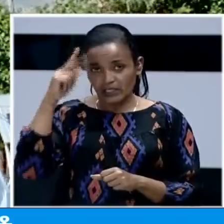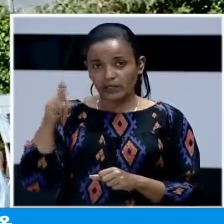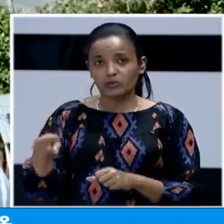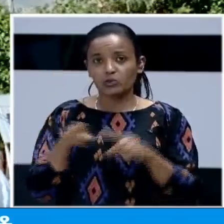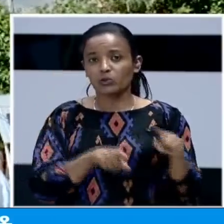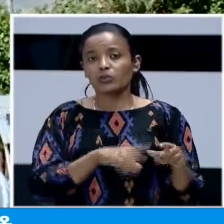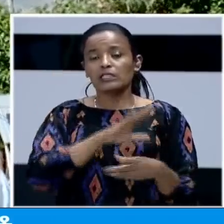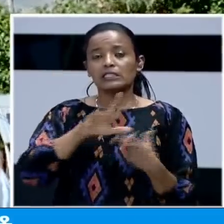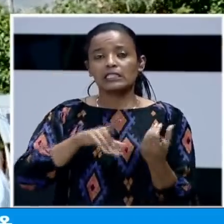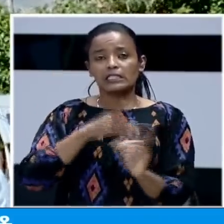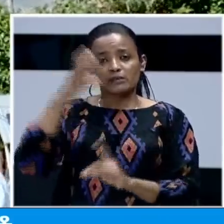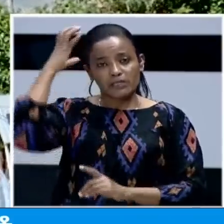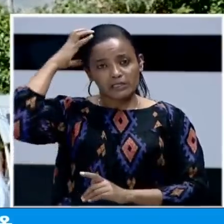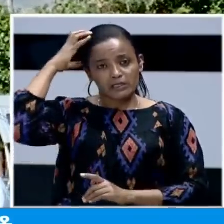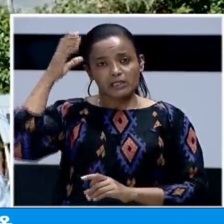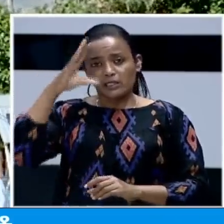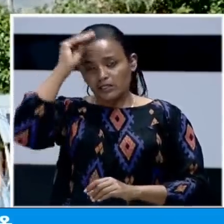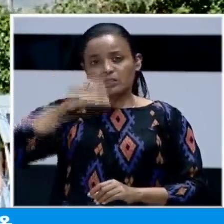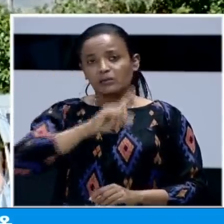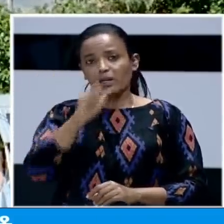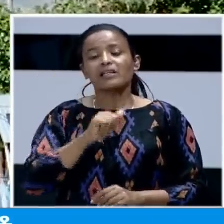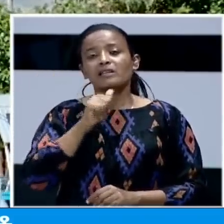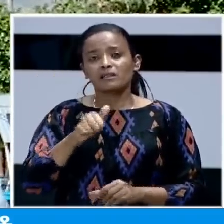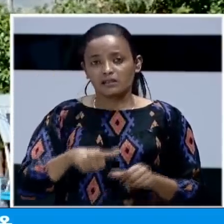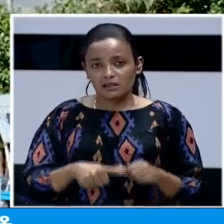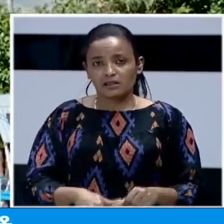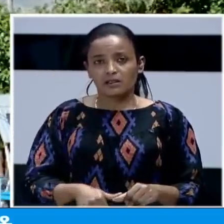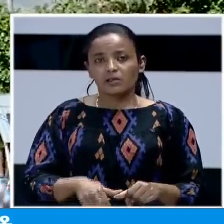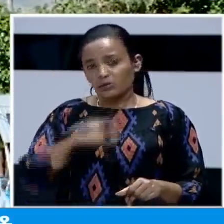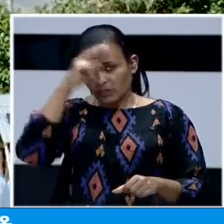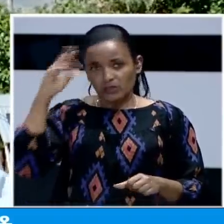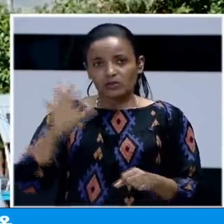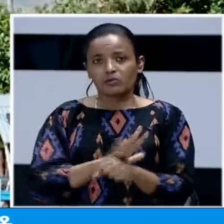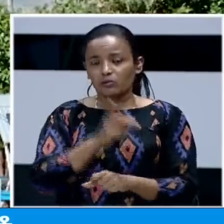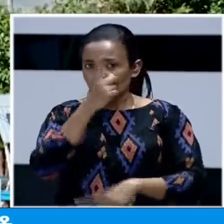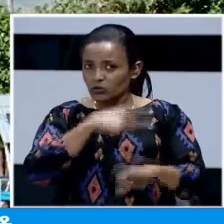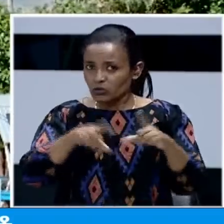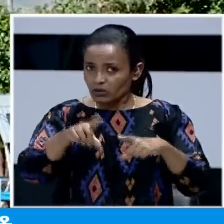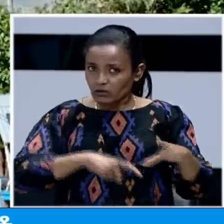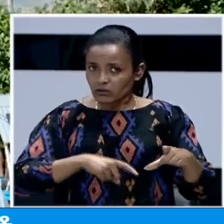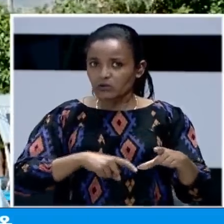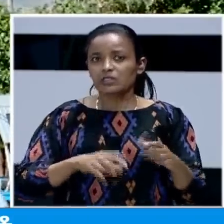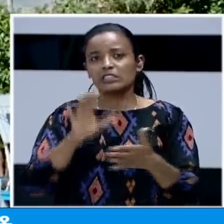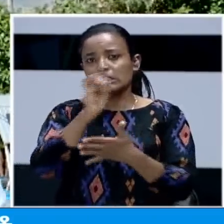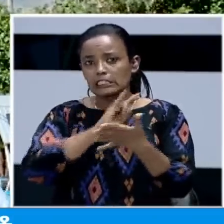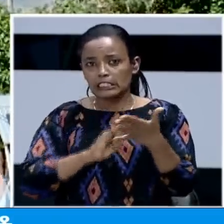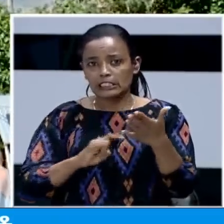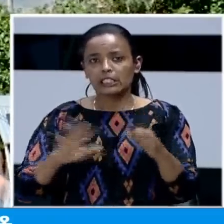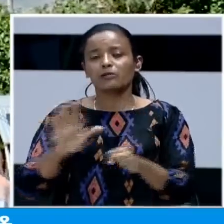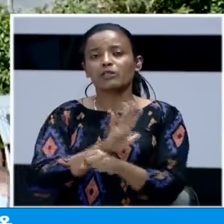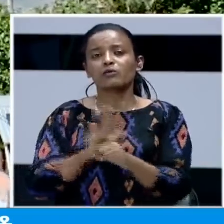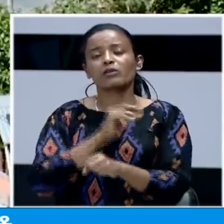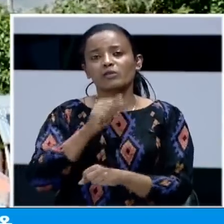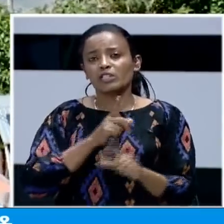عزوون اتكلل من قصتوون بقى اتسوك هالحات تايت صبه مهنياتو انت مالي اخوينا موزيو عقينو كراكتريا ريو مالي اخو ويا مالي اخي